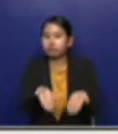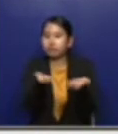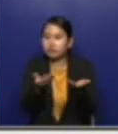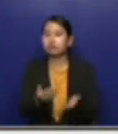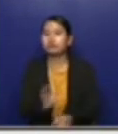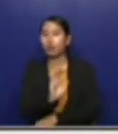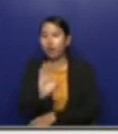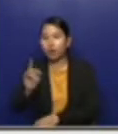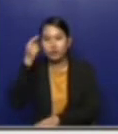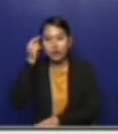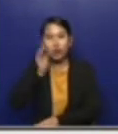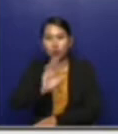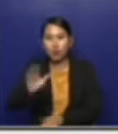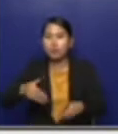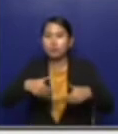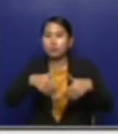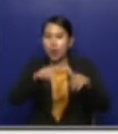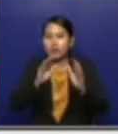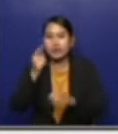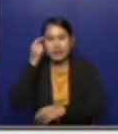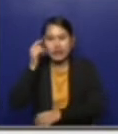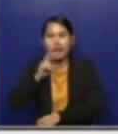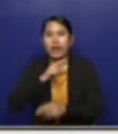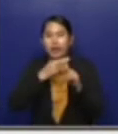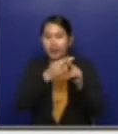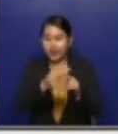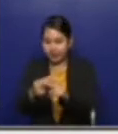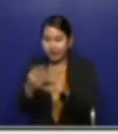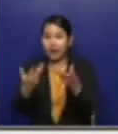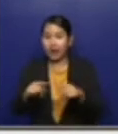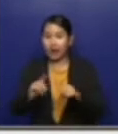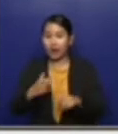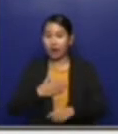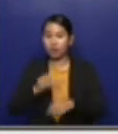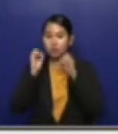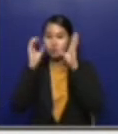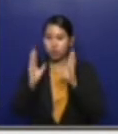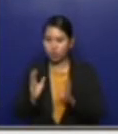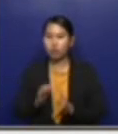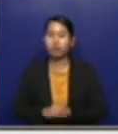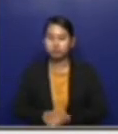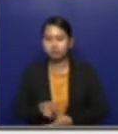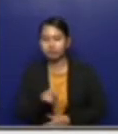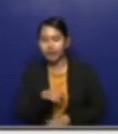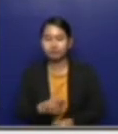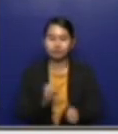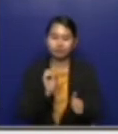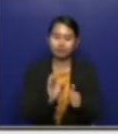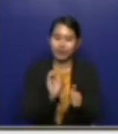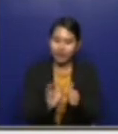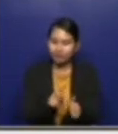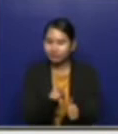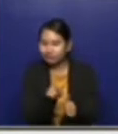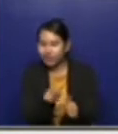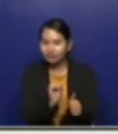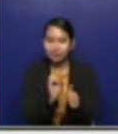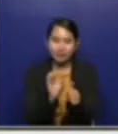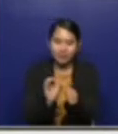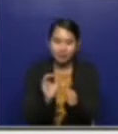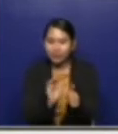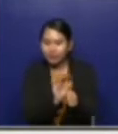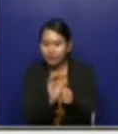ลยแต่เมื่อปล่อยเขาแสดงเต็มที่เราเป็นผู้ใหญ่เราเป็นครูนี่ก็ค่อยปรับค่อยแนะค่อยนำเขาให้เขาคิ